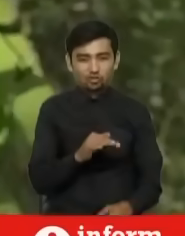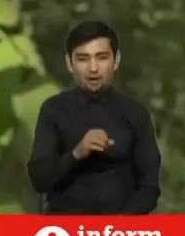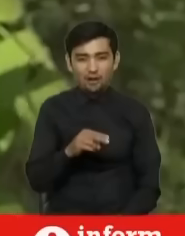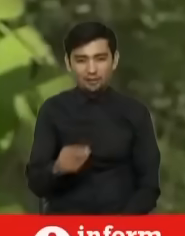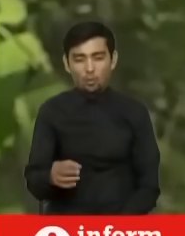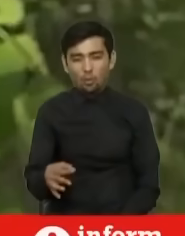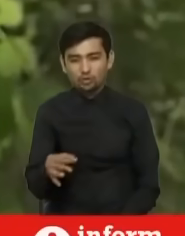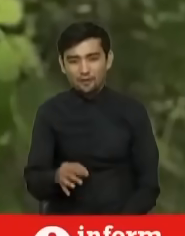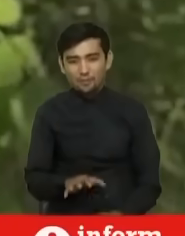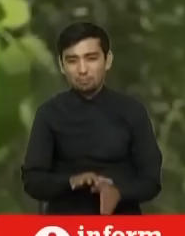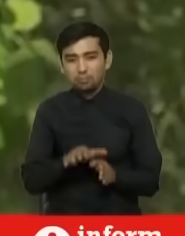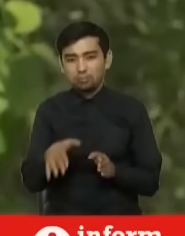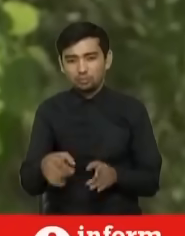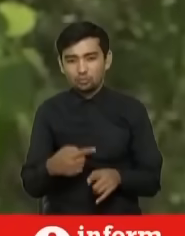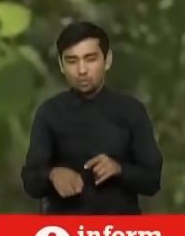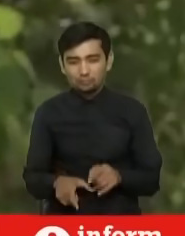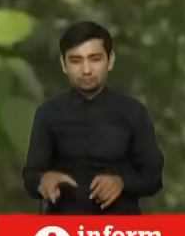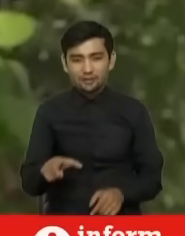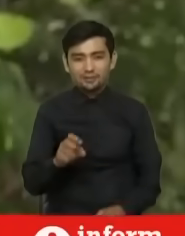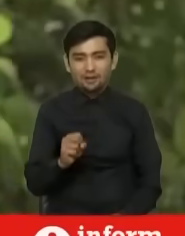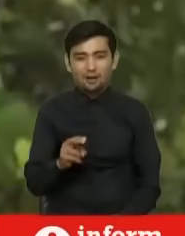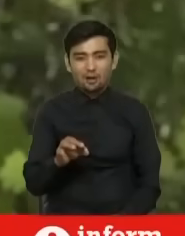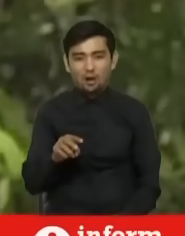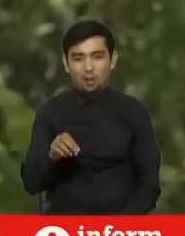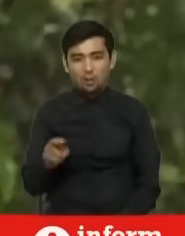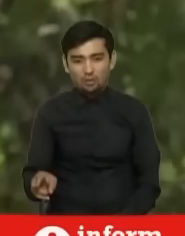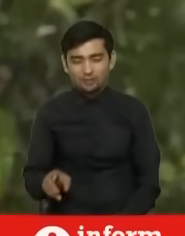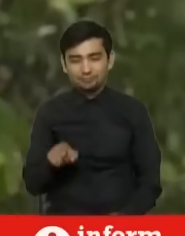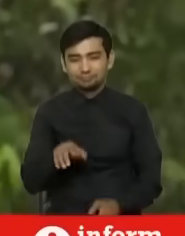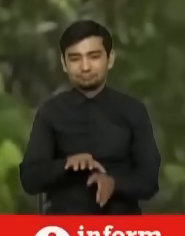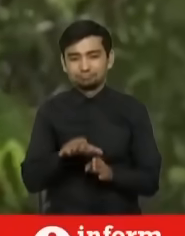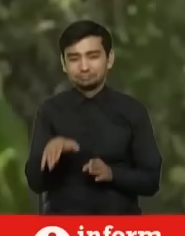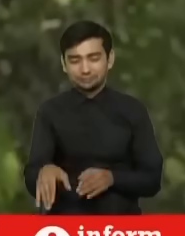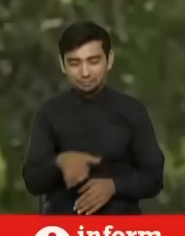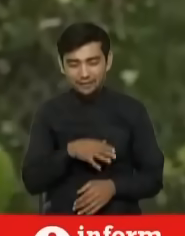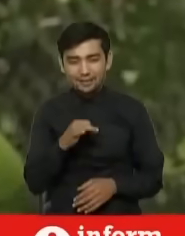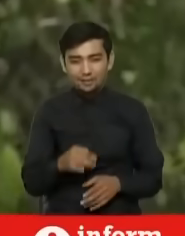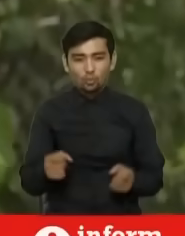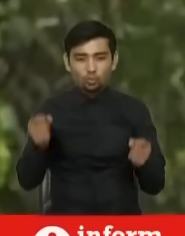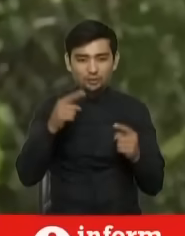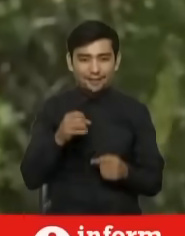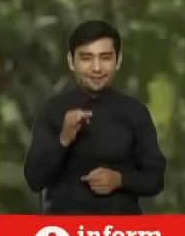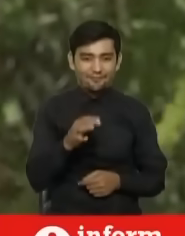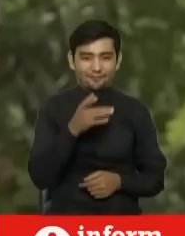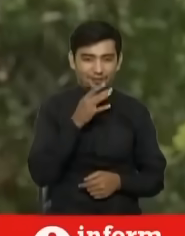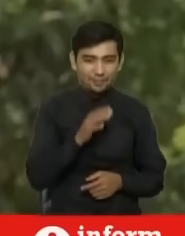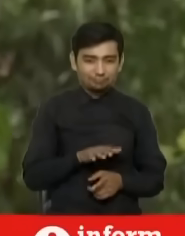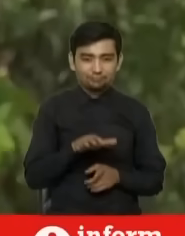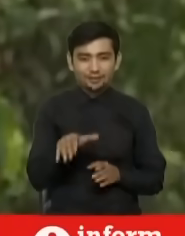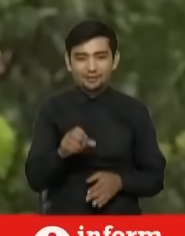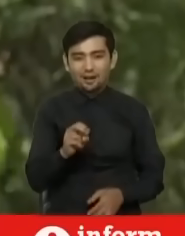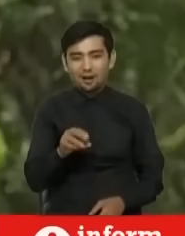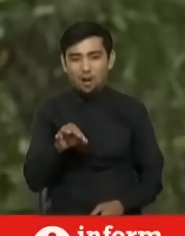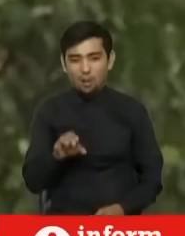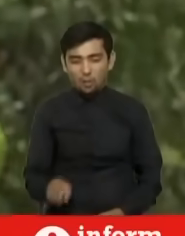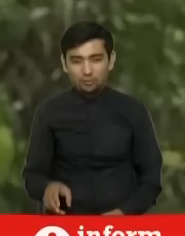шығып, өзен суы төгілу арқылы Соколок арнасына түскені анықталды. Сонда аяқ су тасқыны кезінде Соколок арнасымен бірге